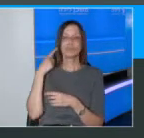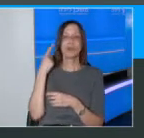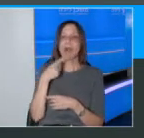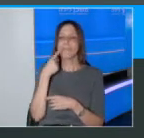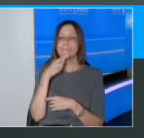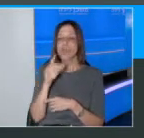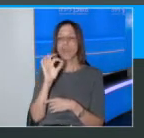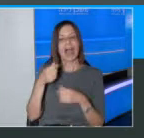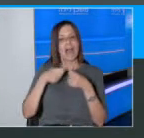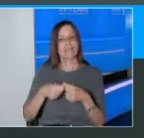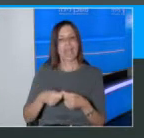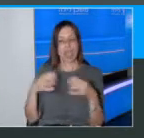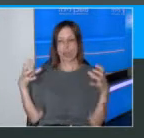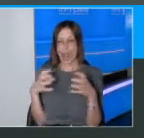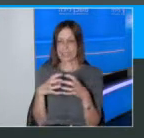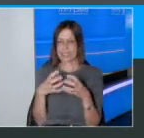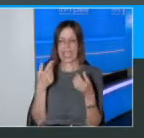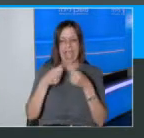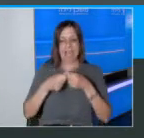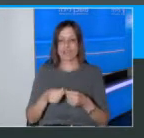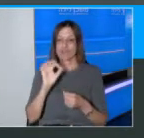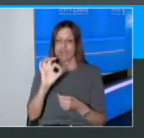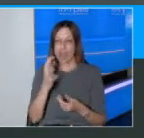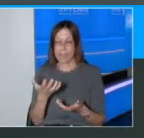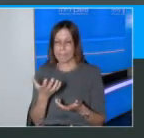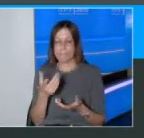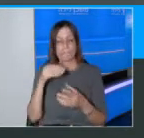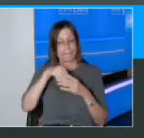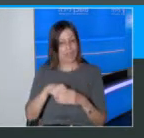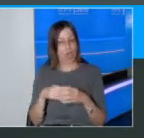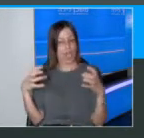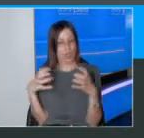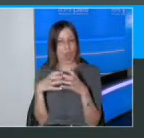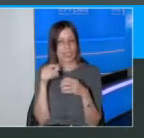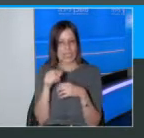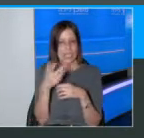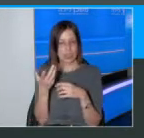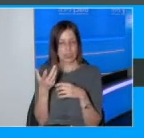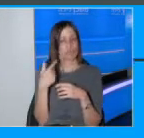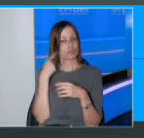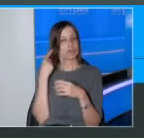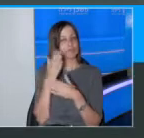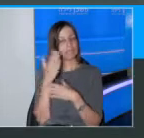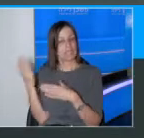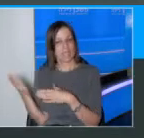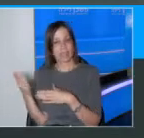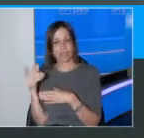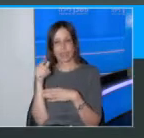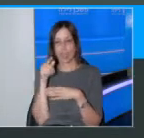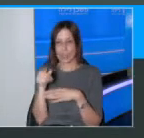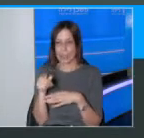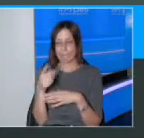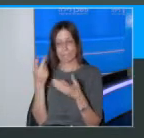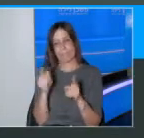האמירות האלו של חברי הקואליציה, החברים שלכם לקואליציה הזו. שומעים מצד אחד אתכם,